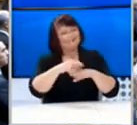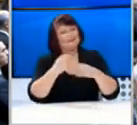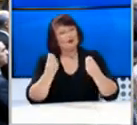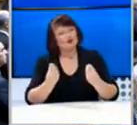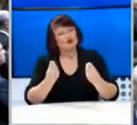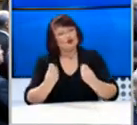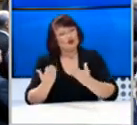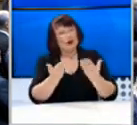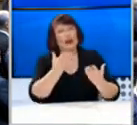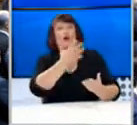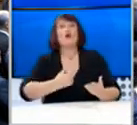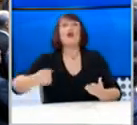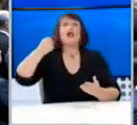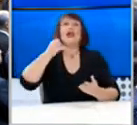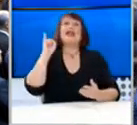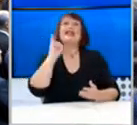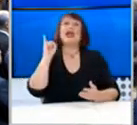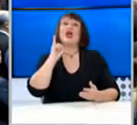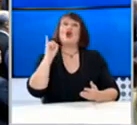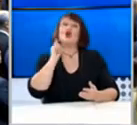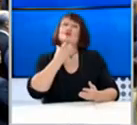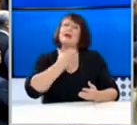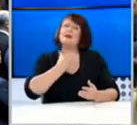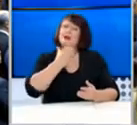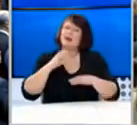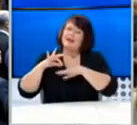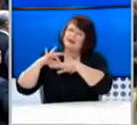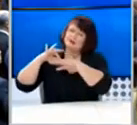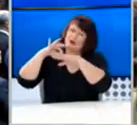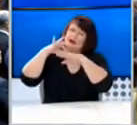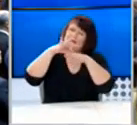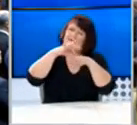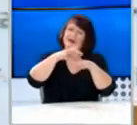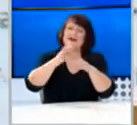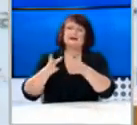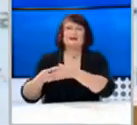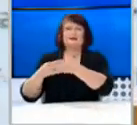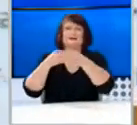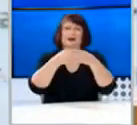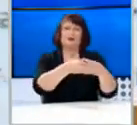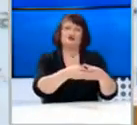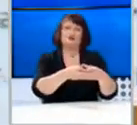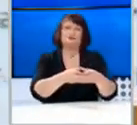Πάσης Ελλάδος, κύριο Ιερώνυμο, και τα συνοδεύοντα αυτών μέλη της Διαρκούς Ιεράς Συνόδου.